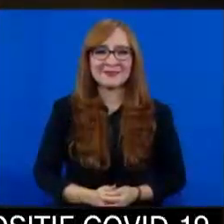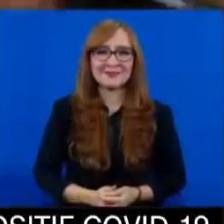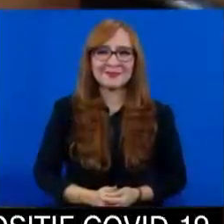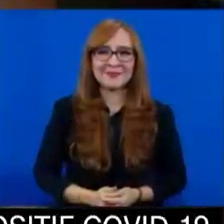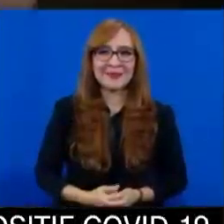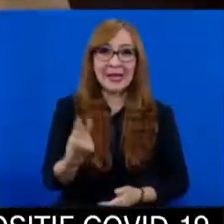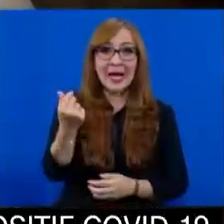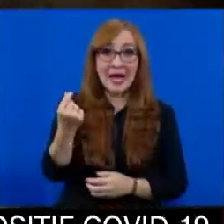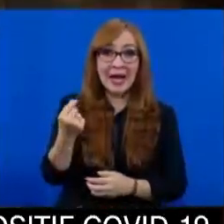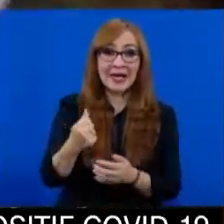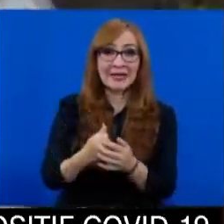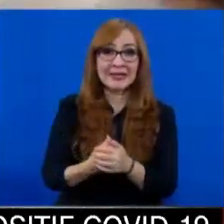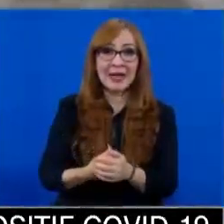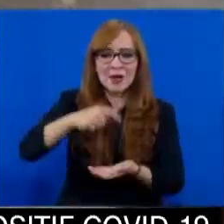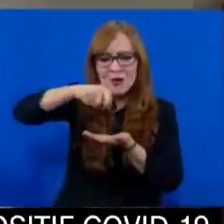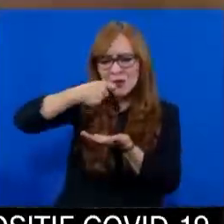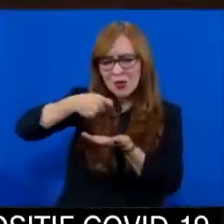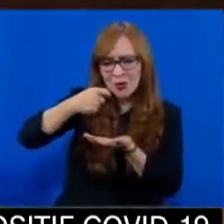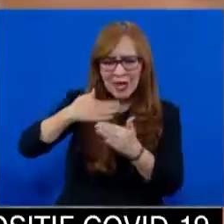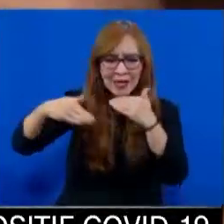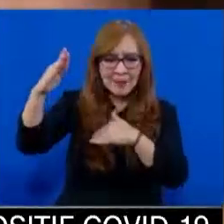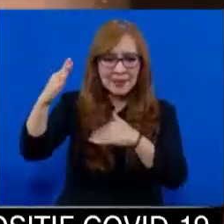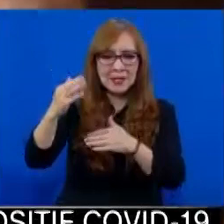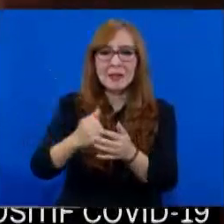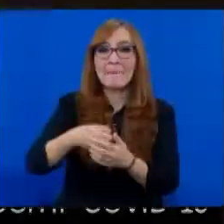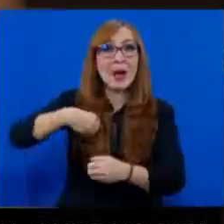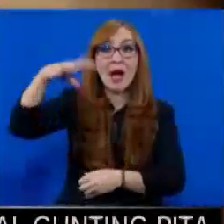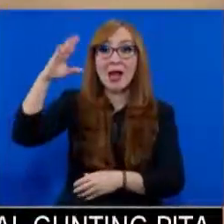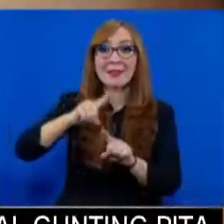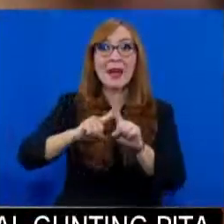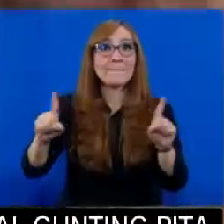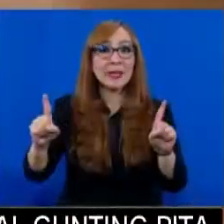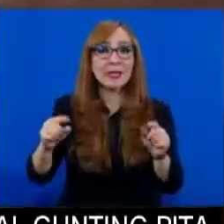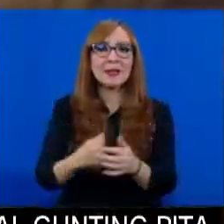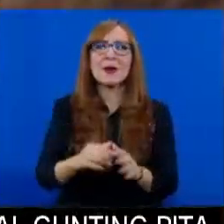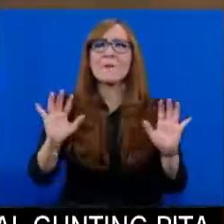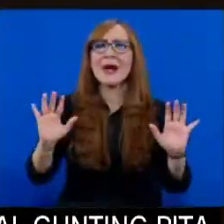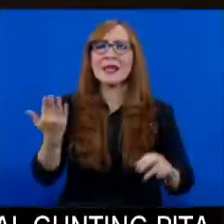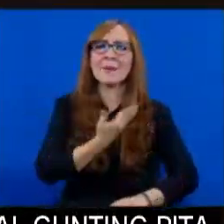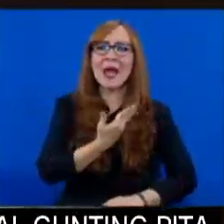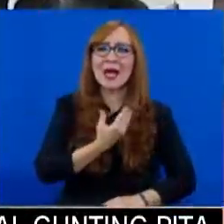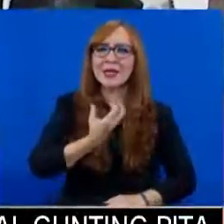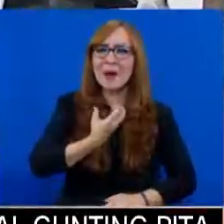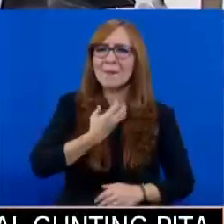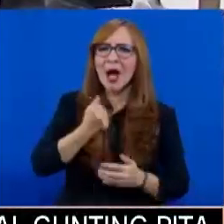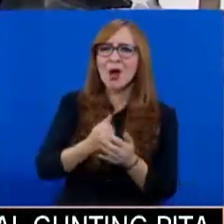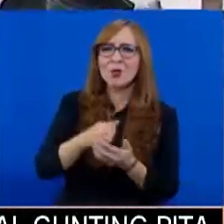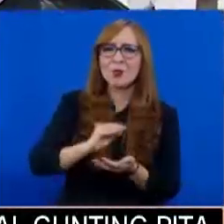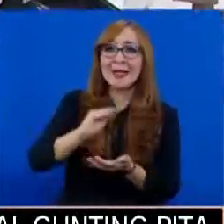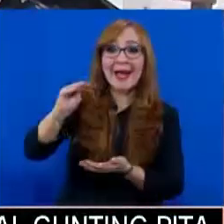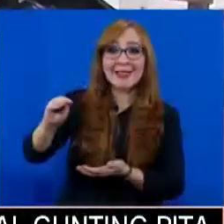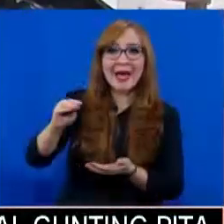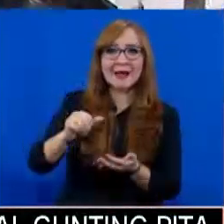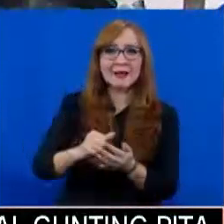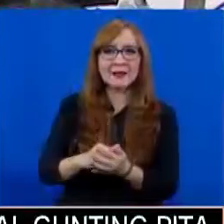soto yang dikirim lebih mahal, tapi rasa yang nikmat menjadi alasan pelanggan rela merogoh kocek lebih dalam. Iya, karena saya